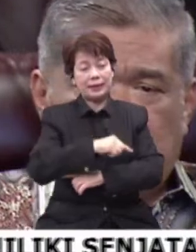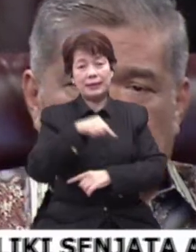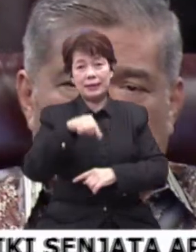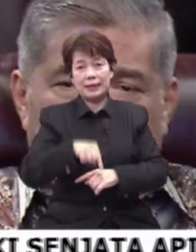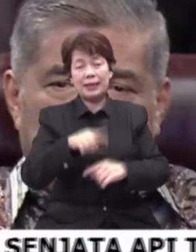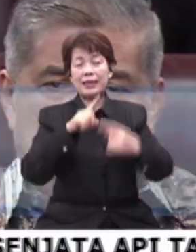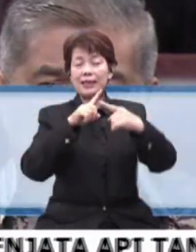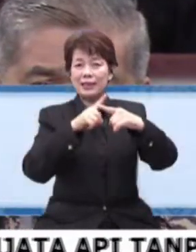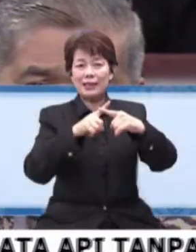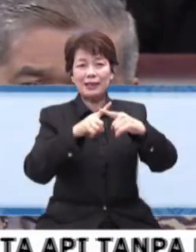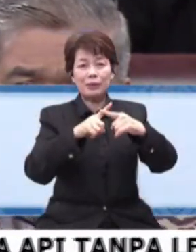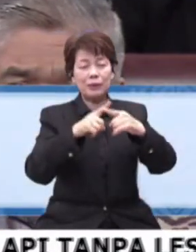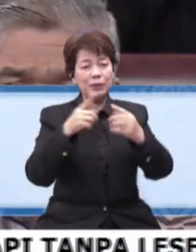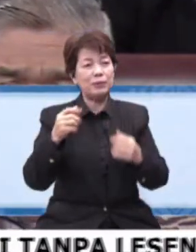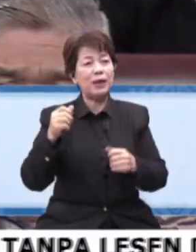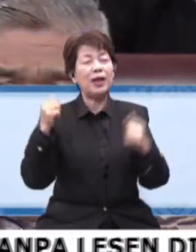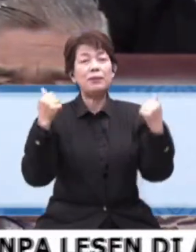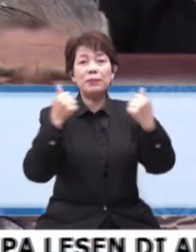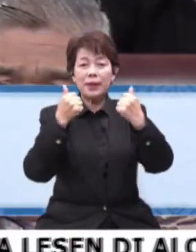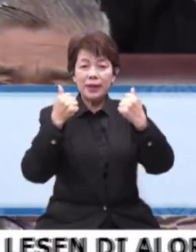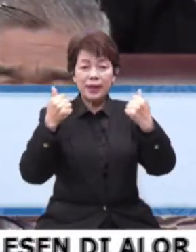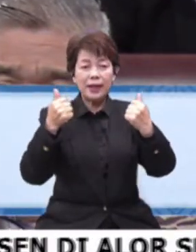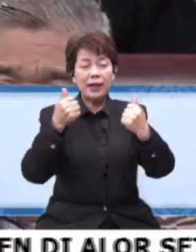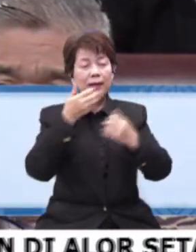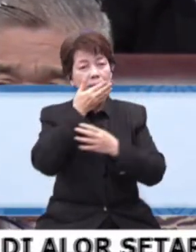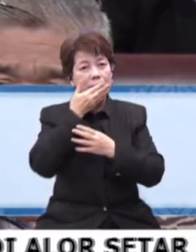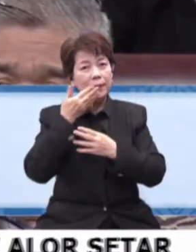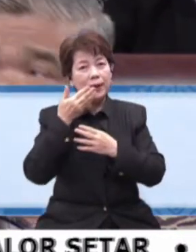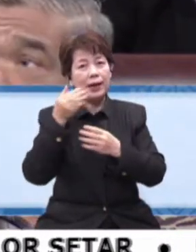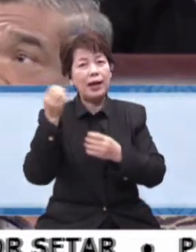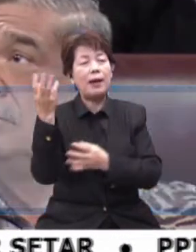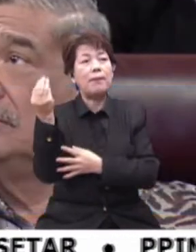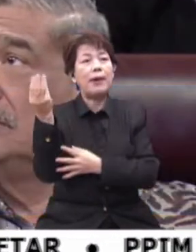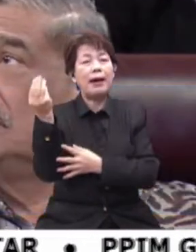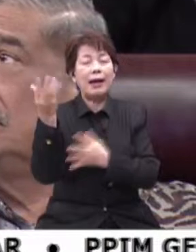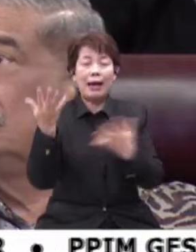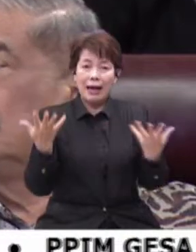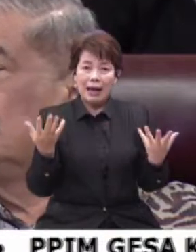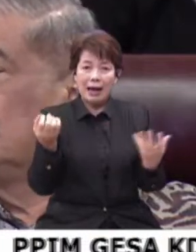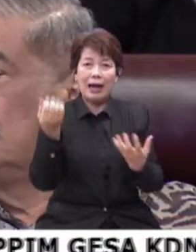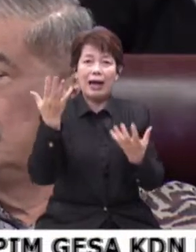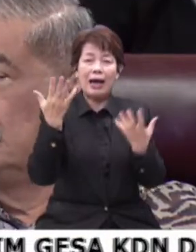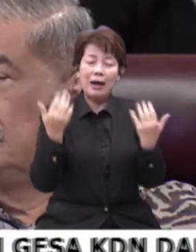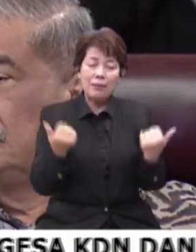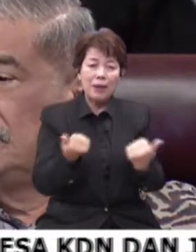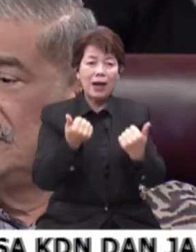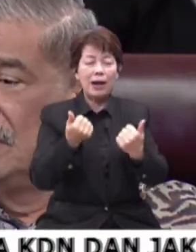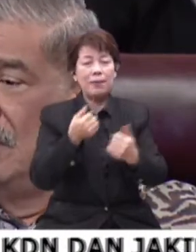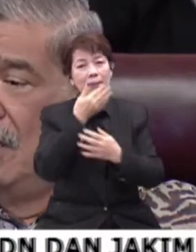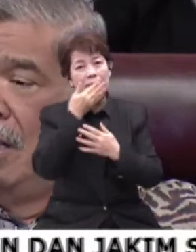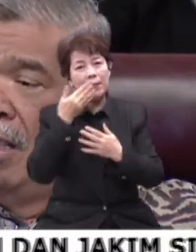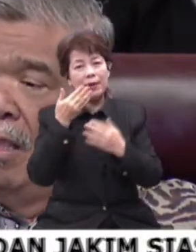Ramadhan Karim kepada semua yang beragam Islam dan selamat meneruskan ibadah